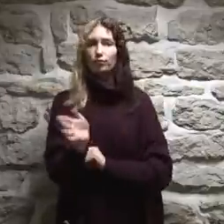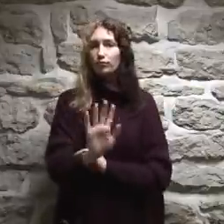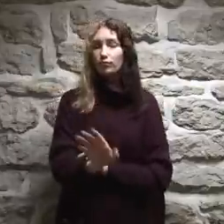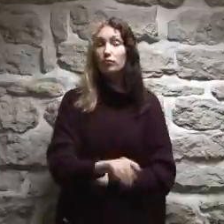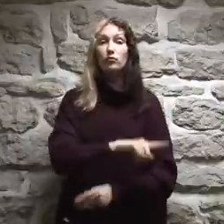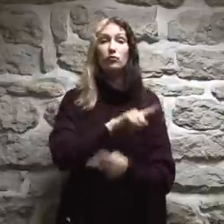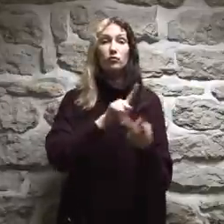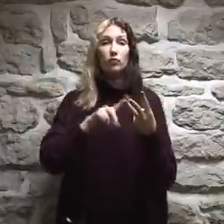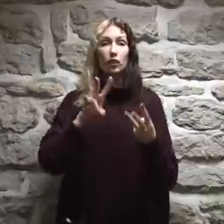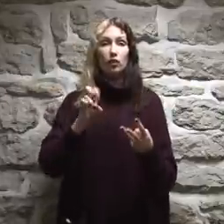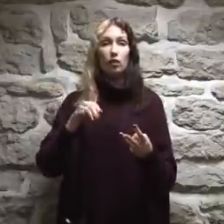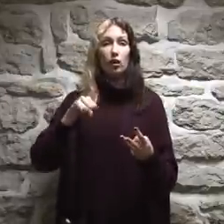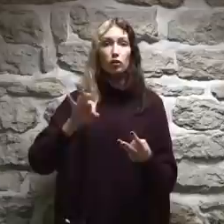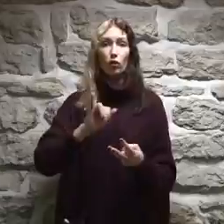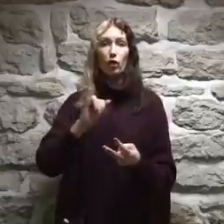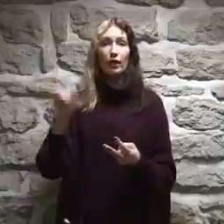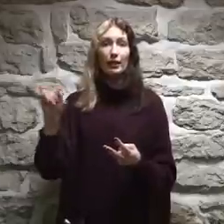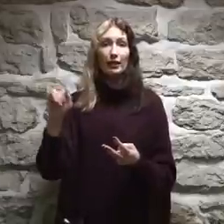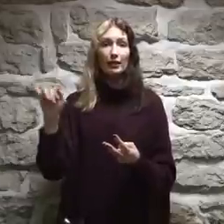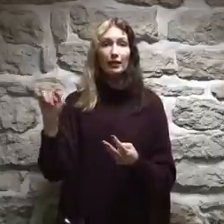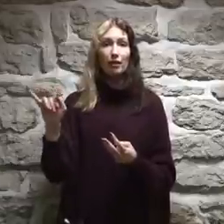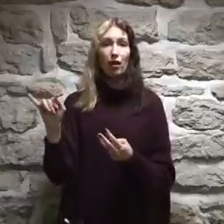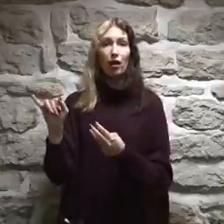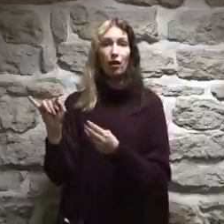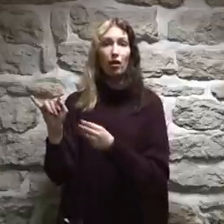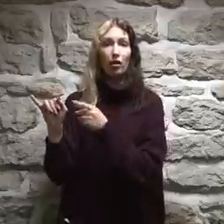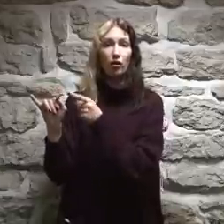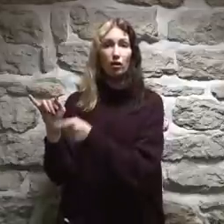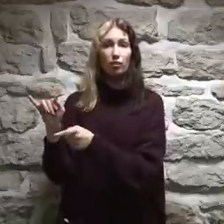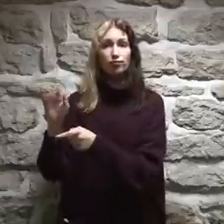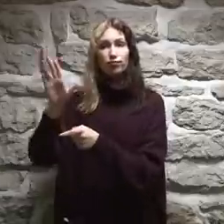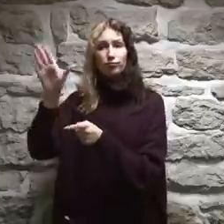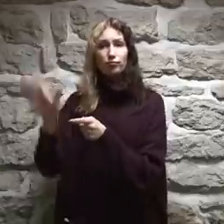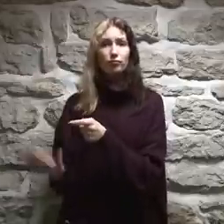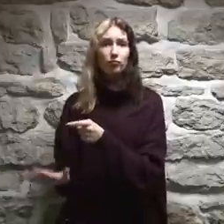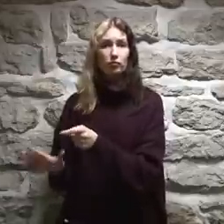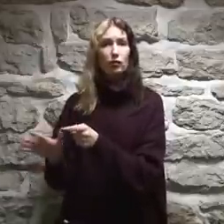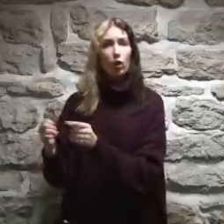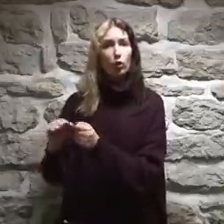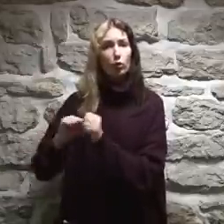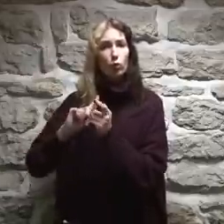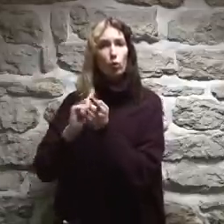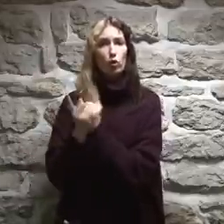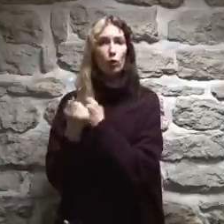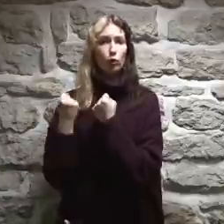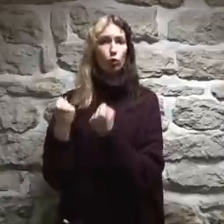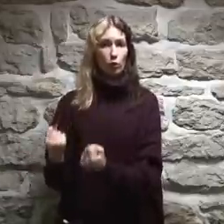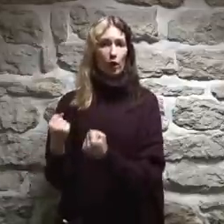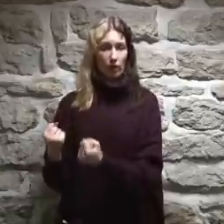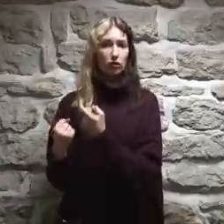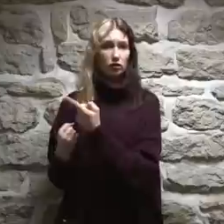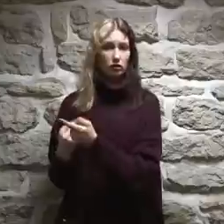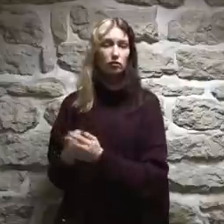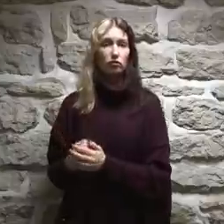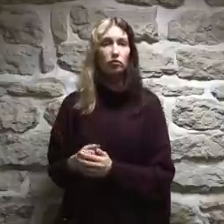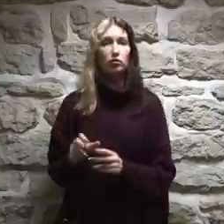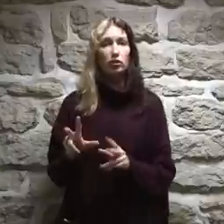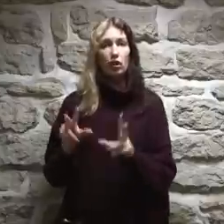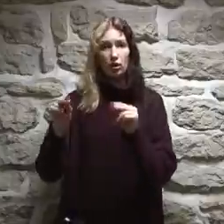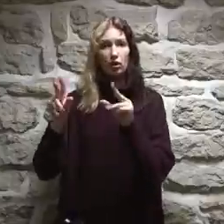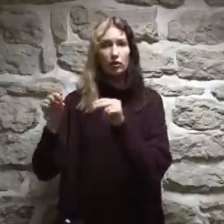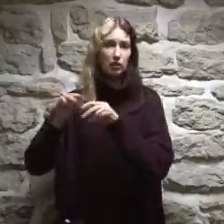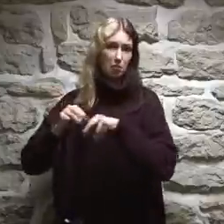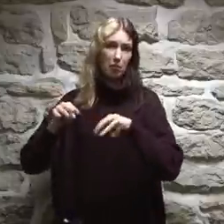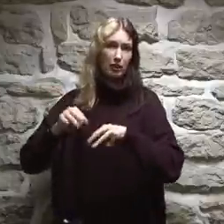on NATO idatiiva tugevdamine, millest me oleme rääkinud ja millest õnneks ka siis erinevad sammud